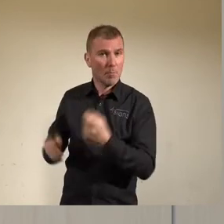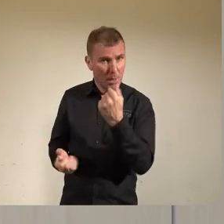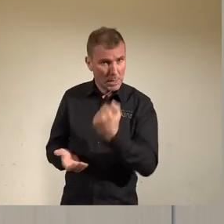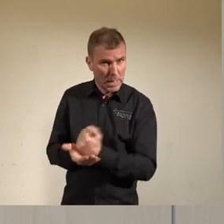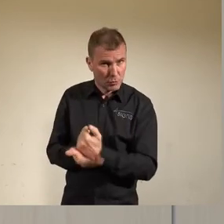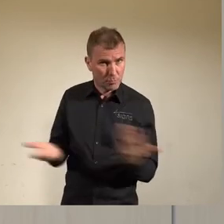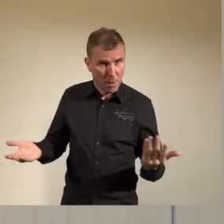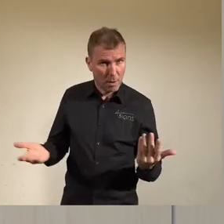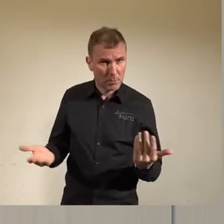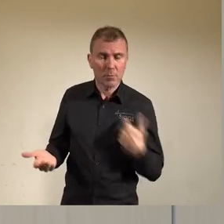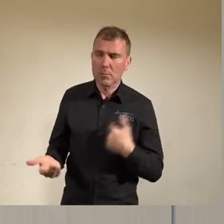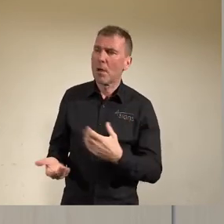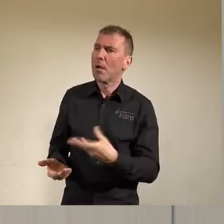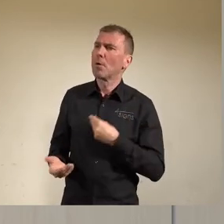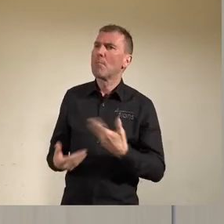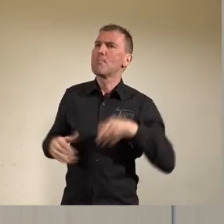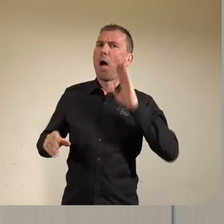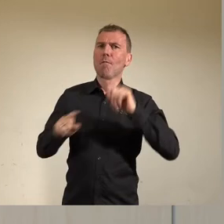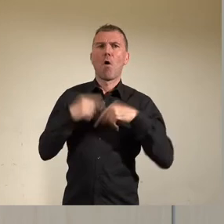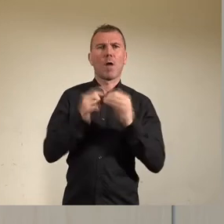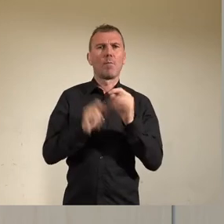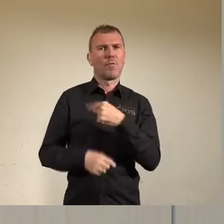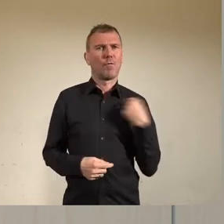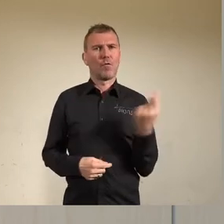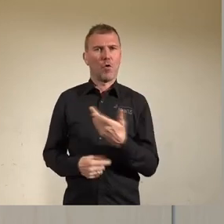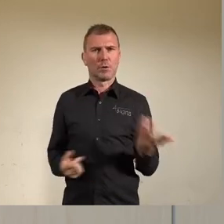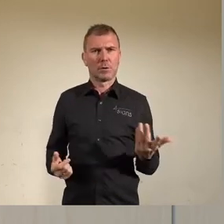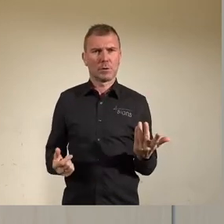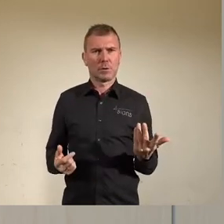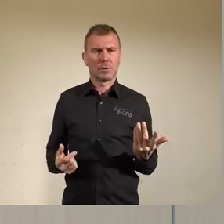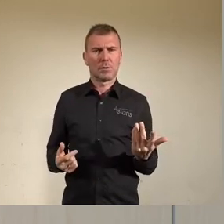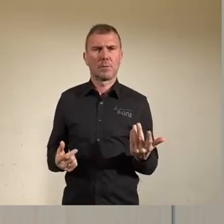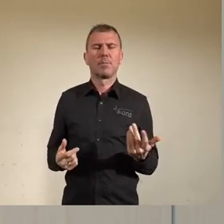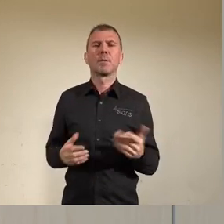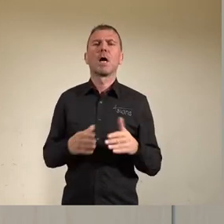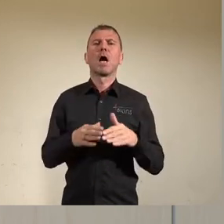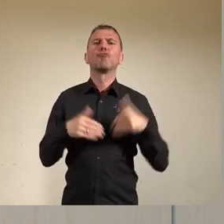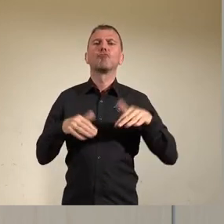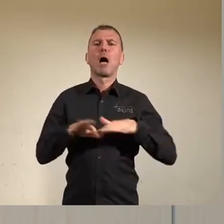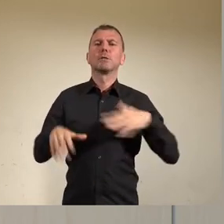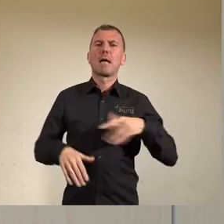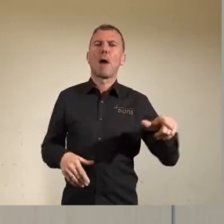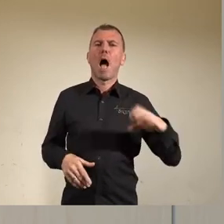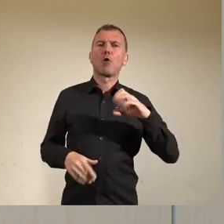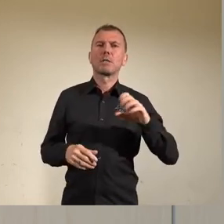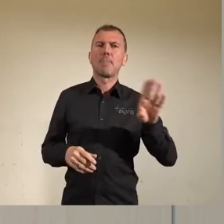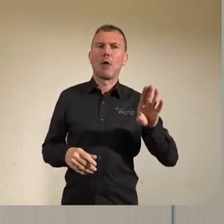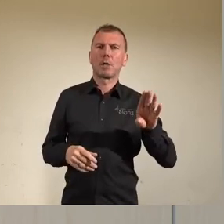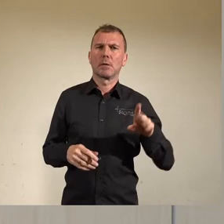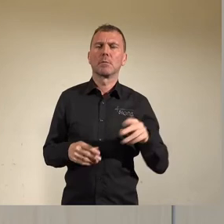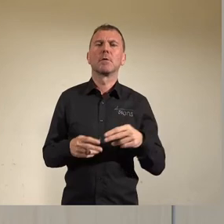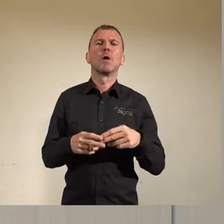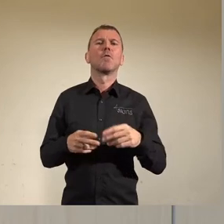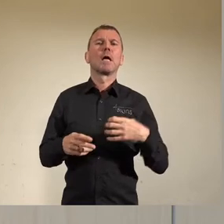zweitens gewinnen wir Wohnraum. Uns ist wichtig, dass Stauseebad Kossebaude, hier soll es Geld geben, eine neue ÖPNV-Linie für den